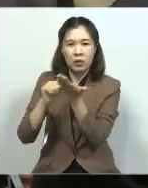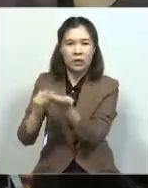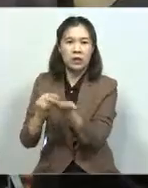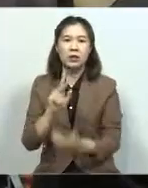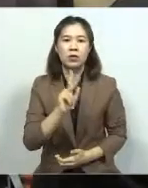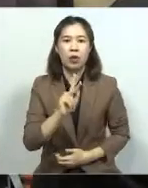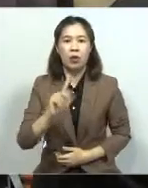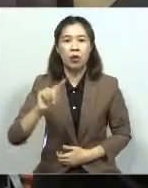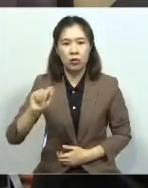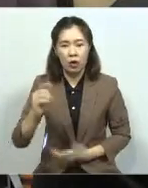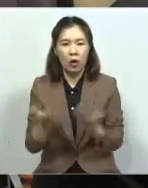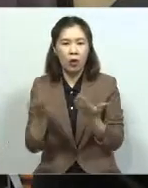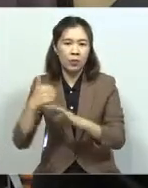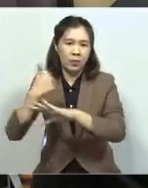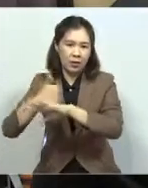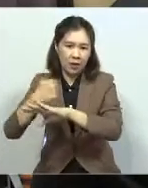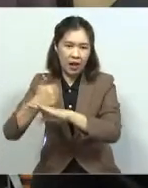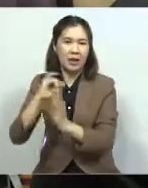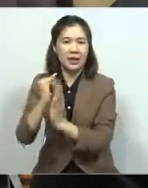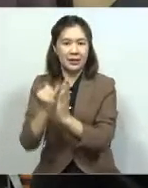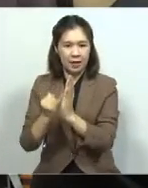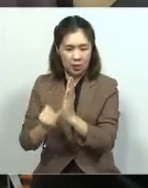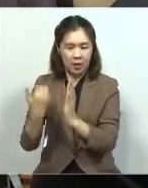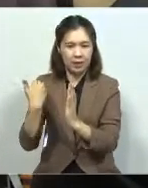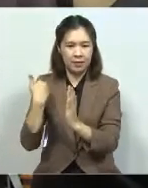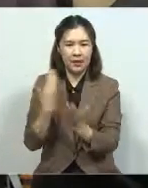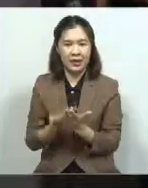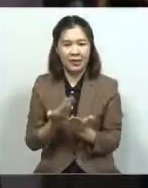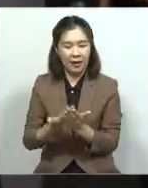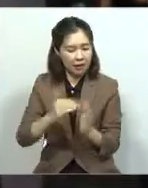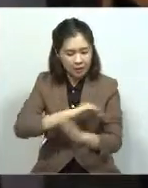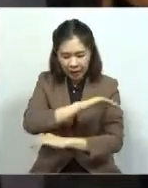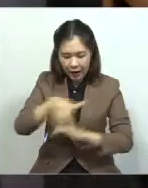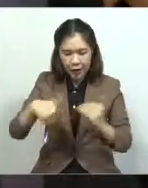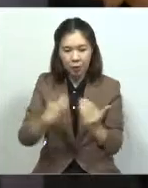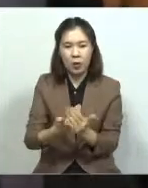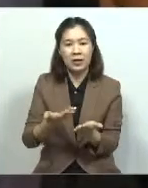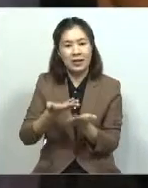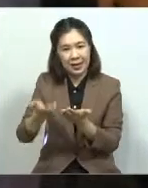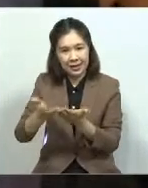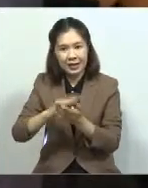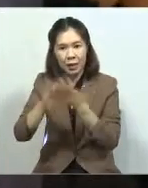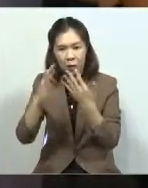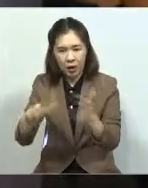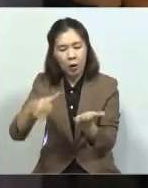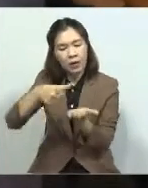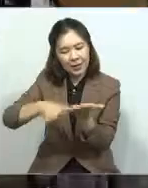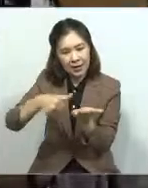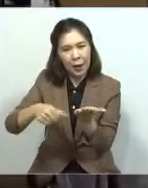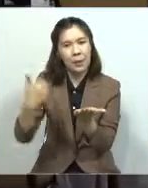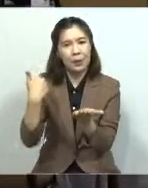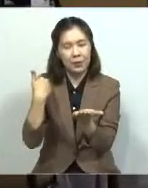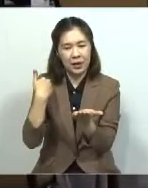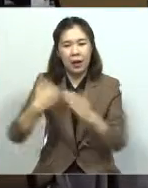กต.หรือผู้อำนวยการกกต.จังหวัดซึ่งประกอบด้วยค่าใช้จ่ายทั้งหมดที่จ่ายไปแล้วและยังค้างชำระอยู่รว